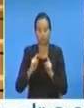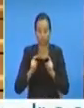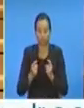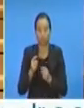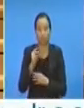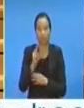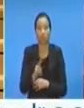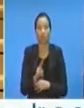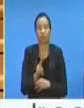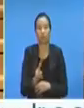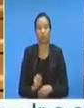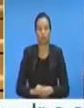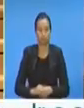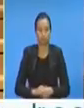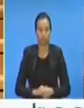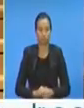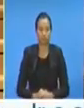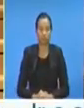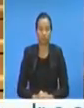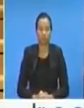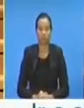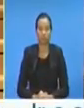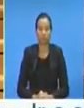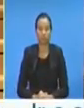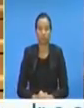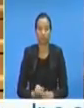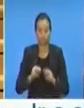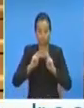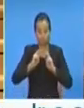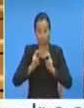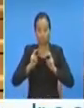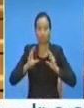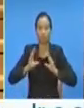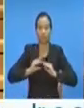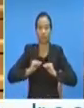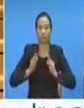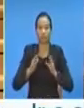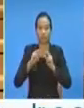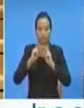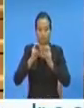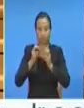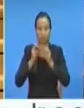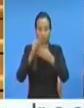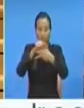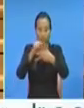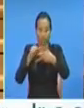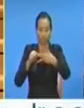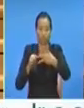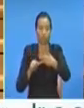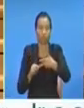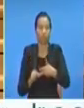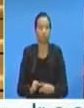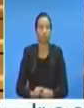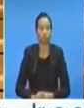างในเรื่องของความไม่เห็นด้วยข้อเดียวใน3ข้อก็คือ